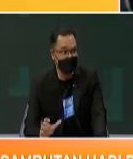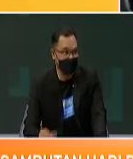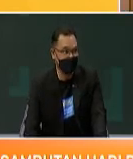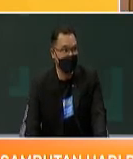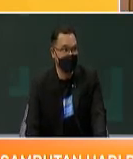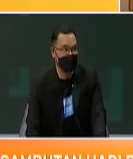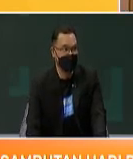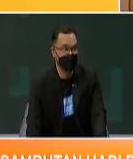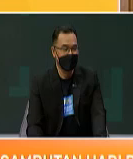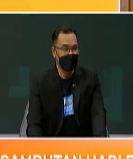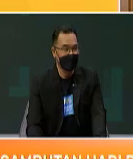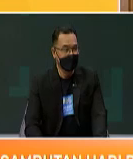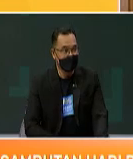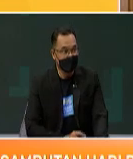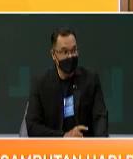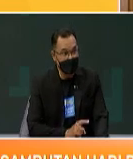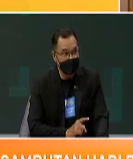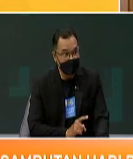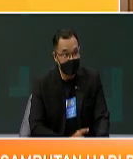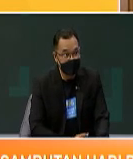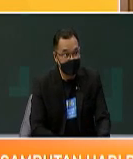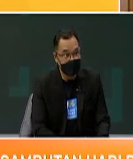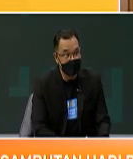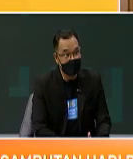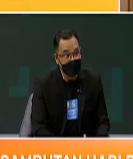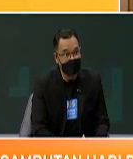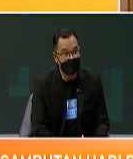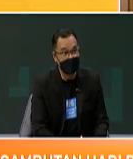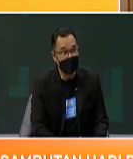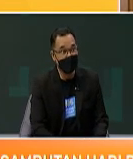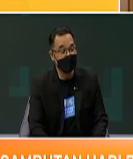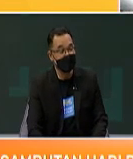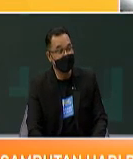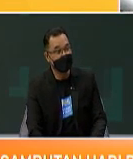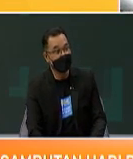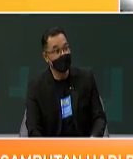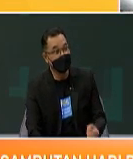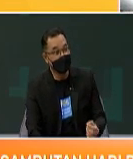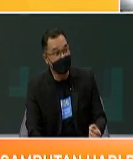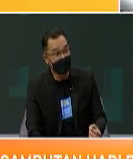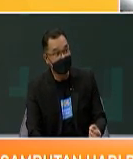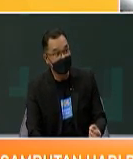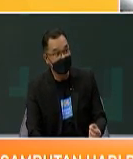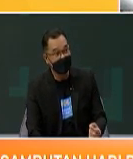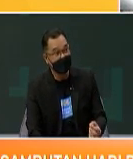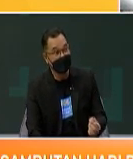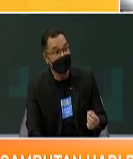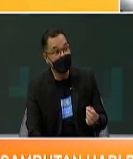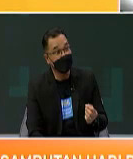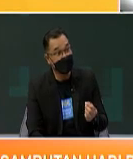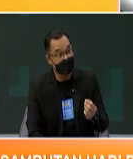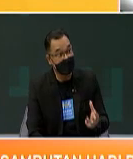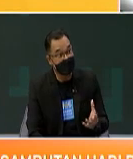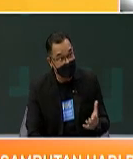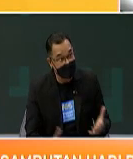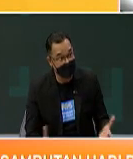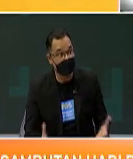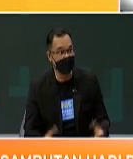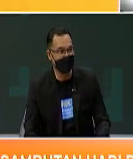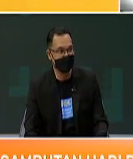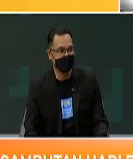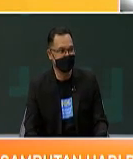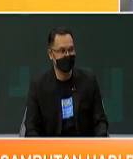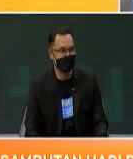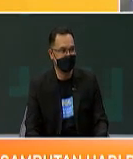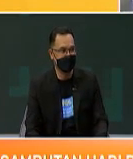pendengar ataupun penonton. Yang ketiga ialah kita perlu tambah baik program tunggak yang kita sedia